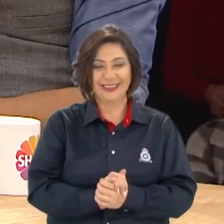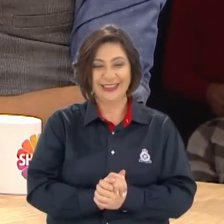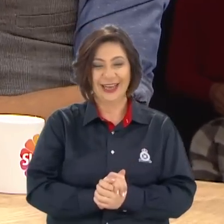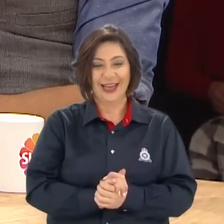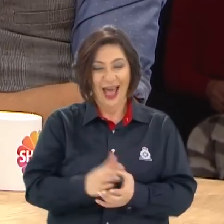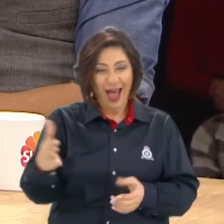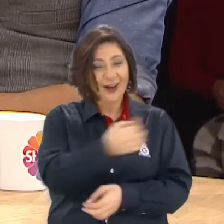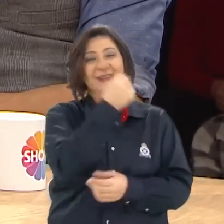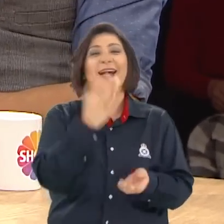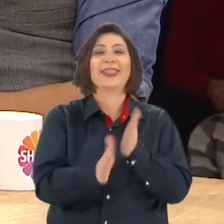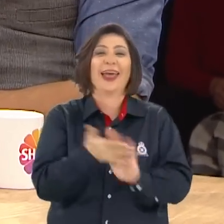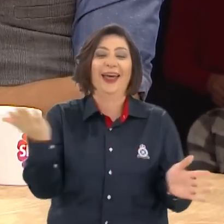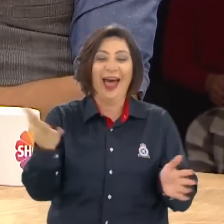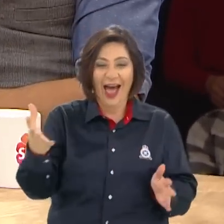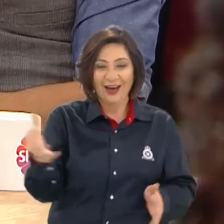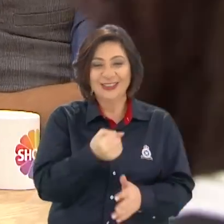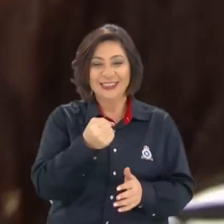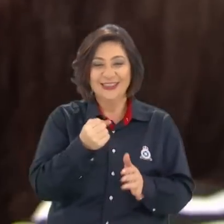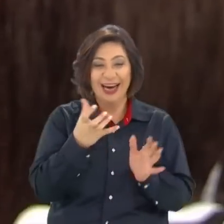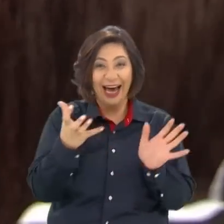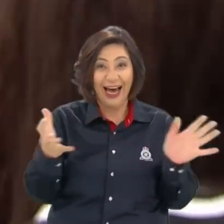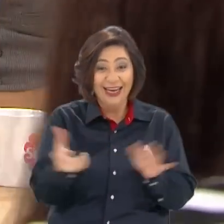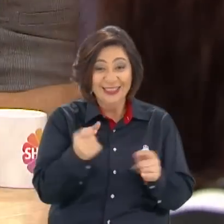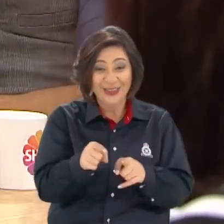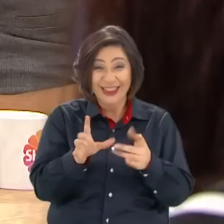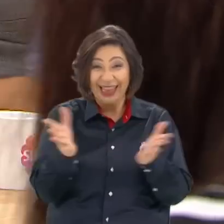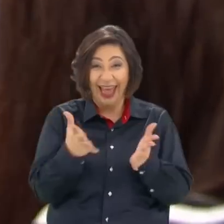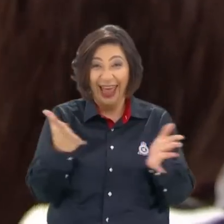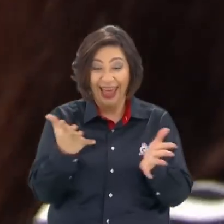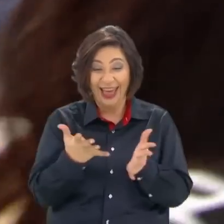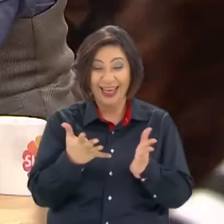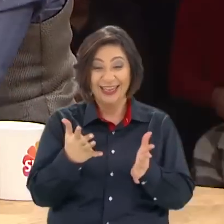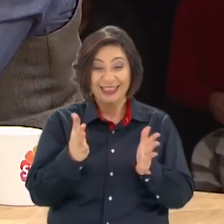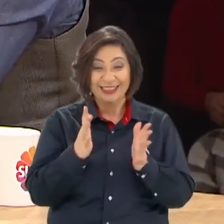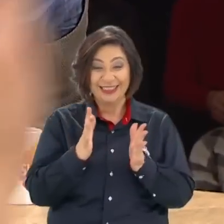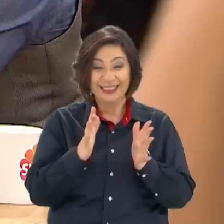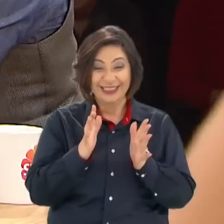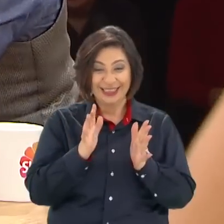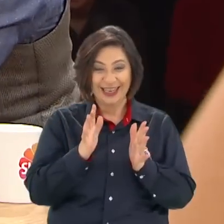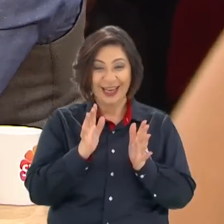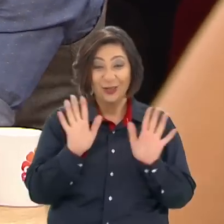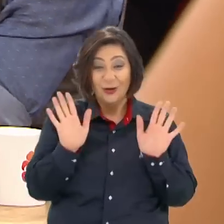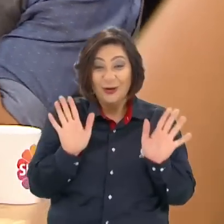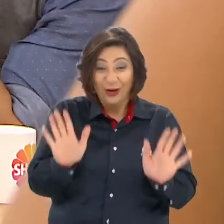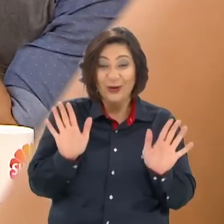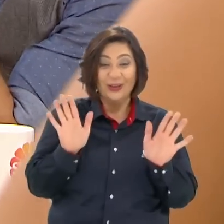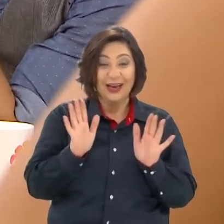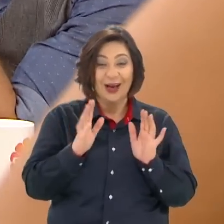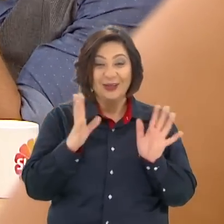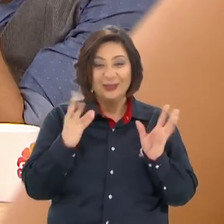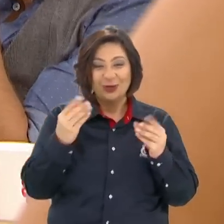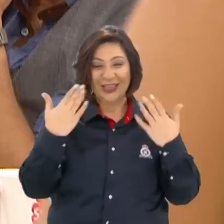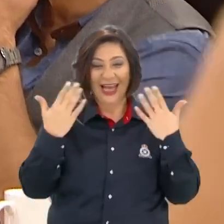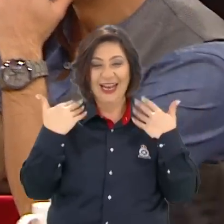Ya avuçla gitsin yeter ya. Avuçla! Avuçla mı ne yapayım? Bir şeye. Aç, gel, dur, bir dakika, gel. Dur! Of,